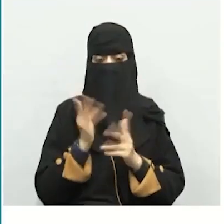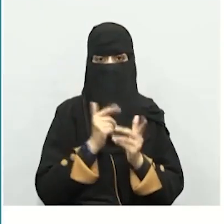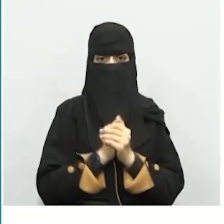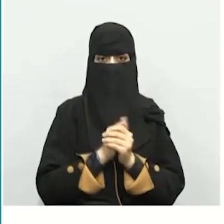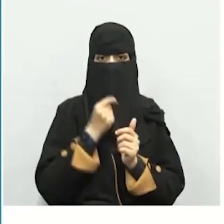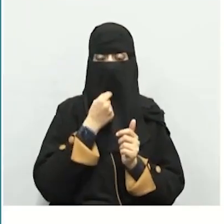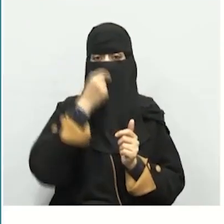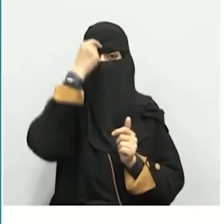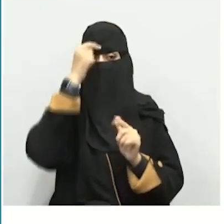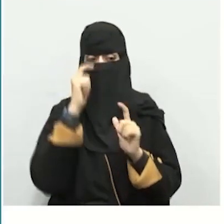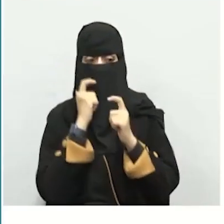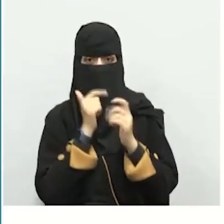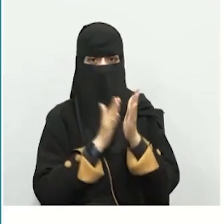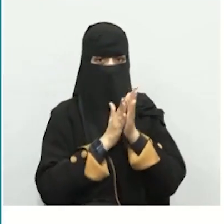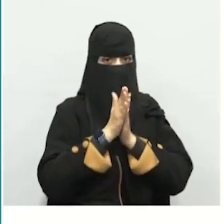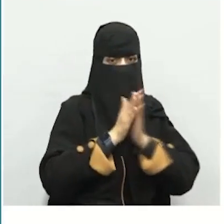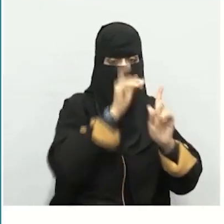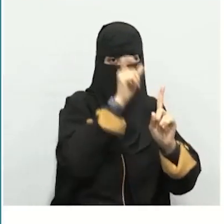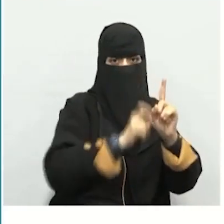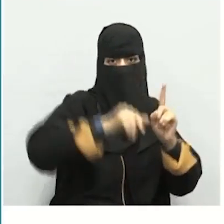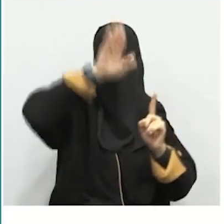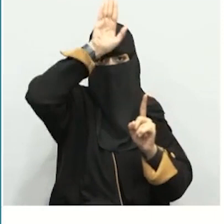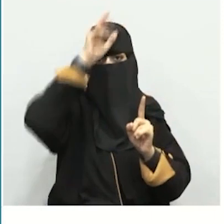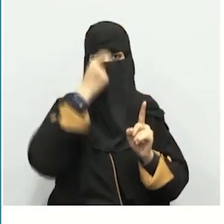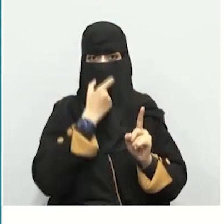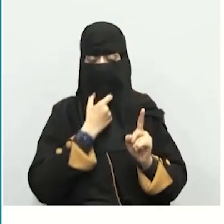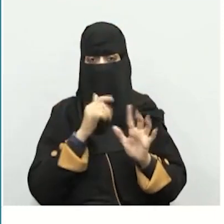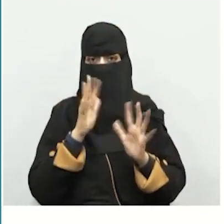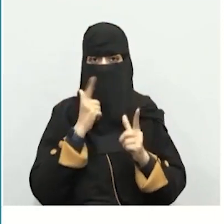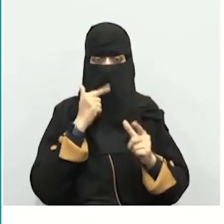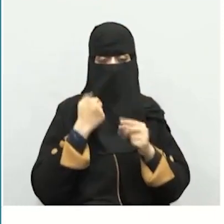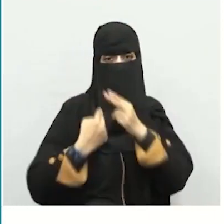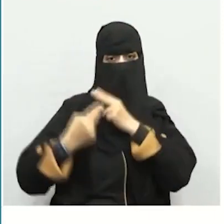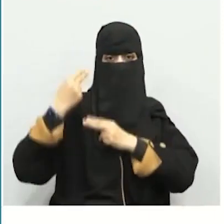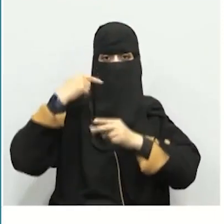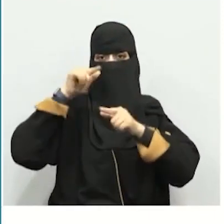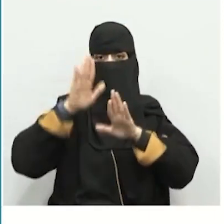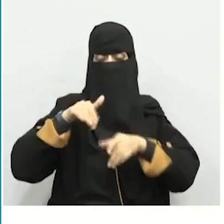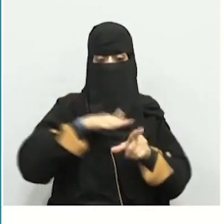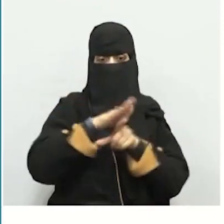يصف عناية خادم الحرمين الشريفين الملك سلمان بن عبد العزيز بتاريخ الوطن.